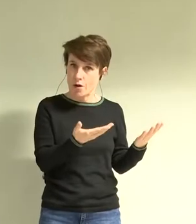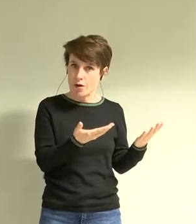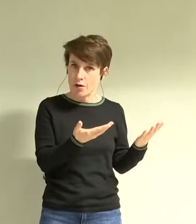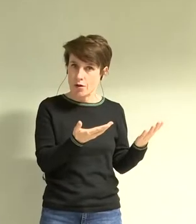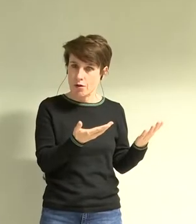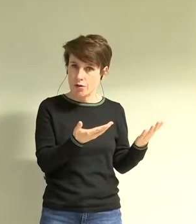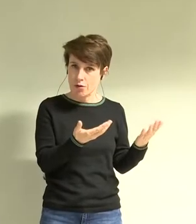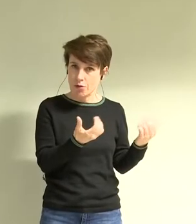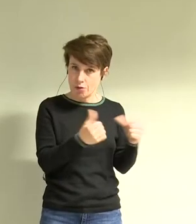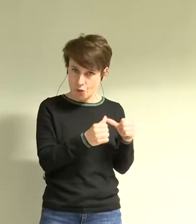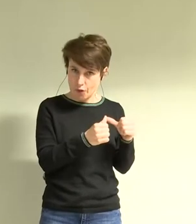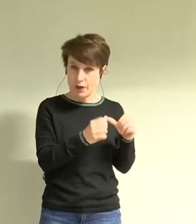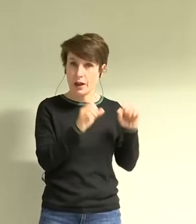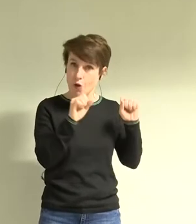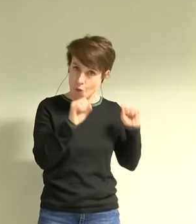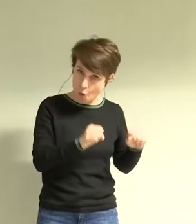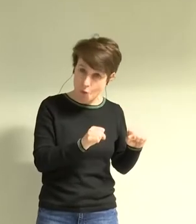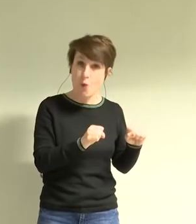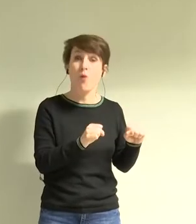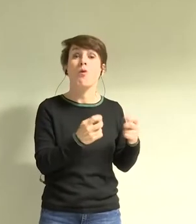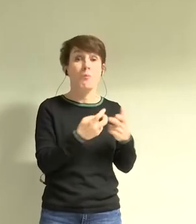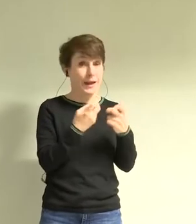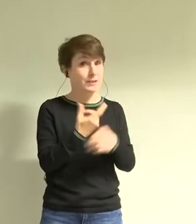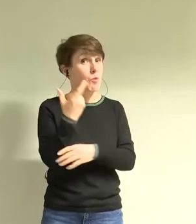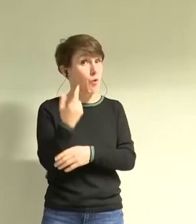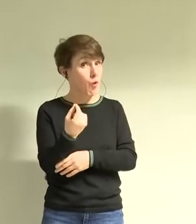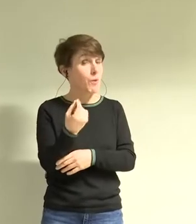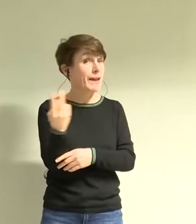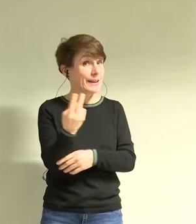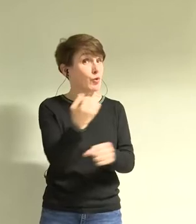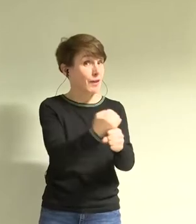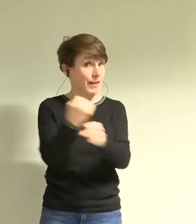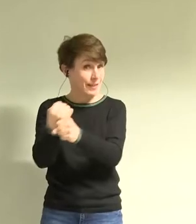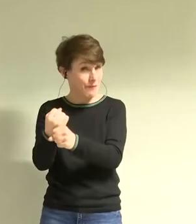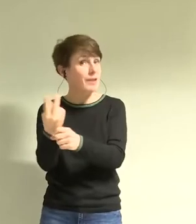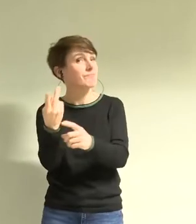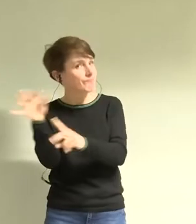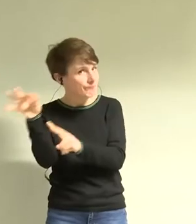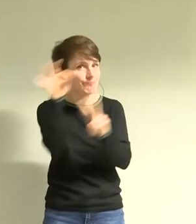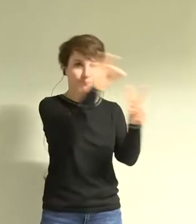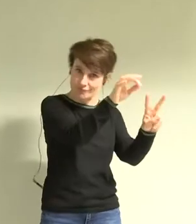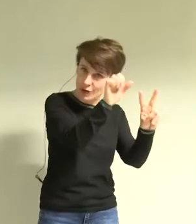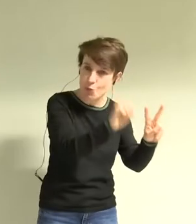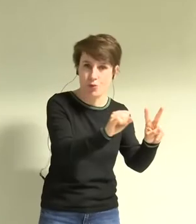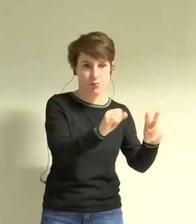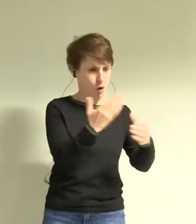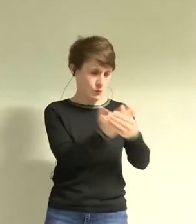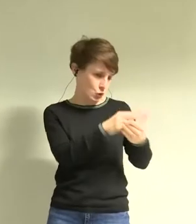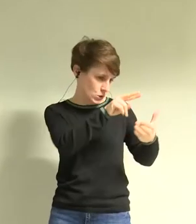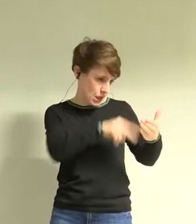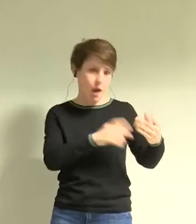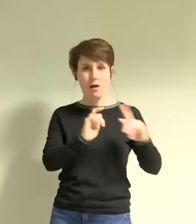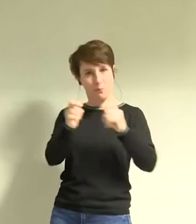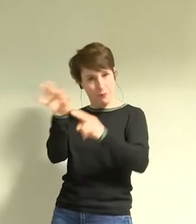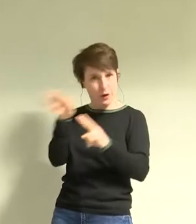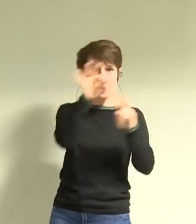de plus en plus de couples double actif ce sont les termes des bailleurs qui pourront effectivement augmenté la